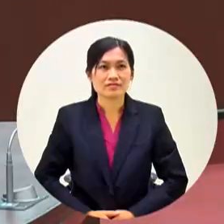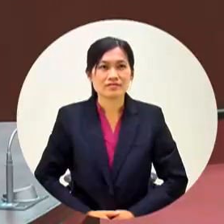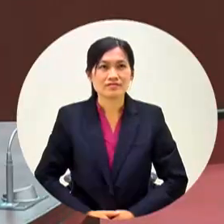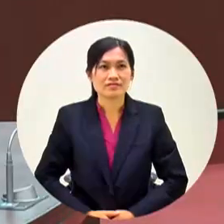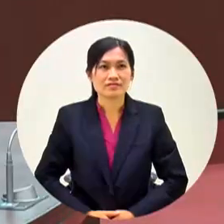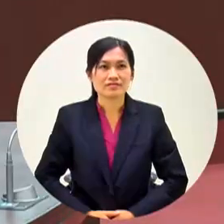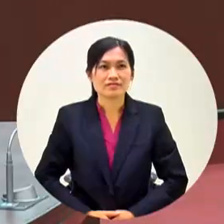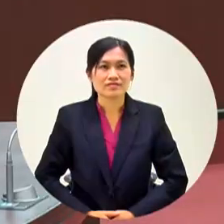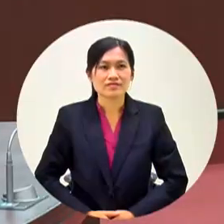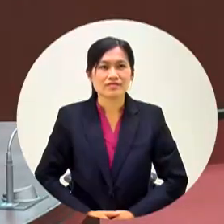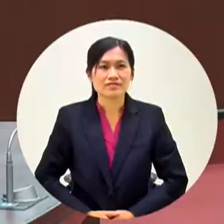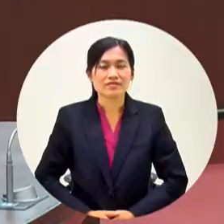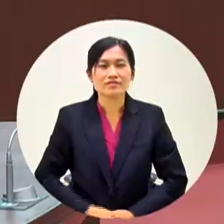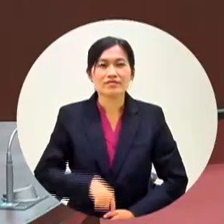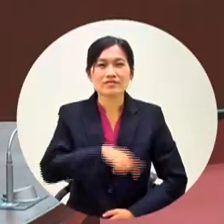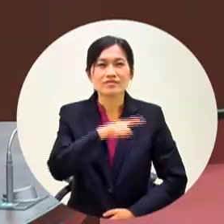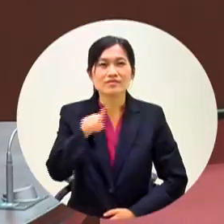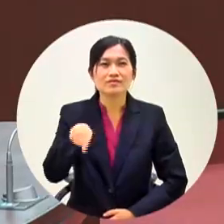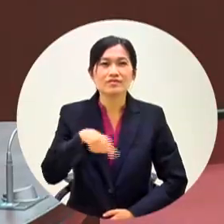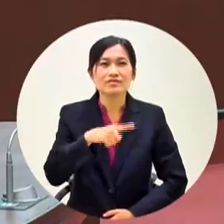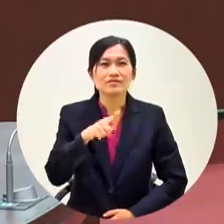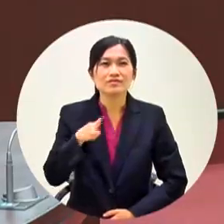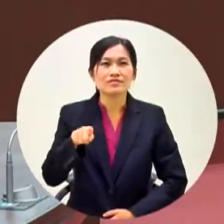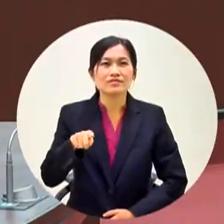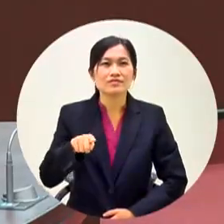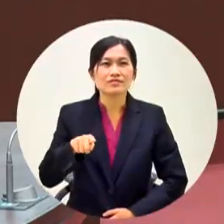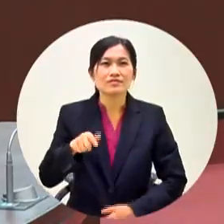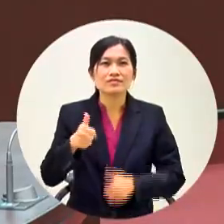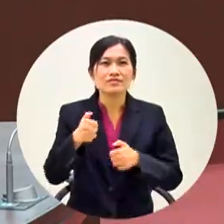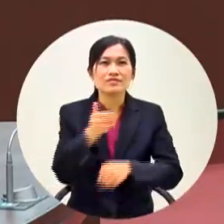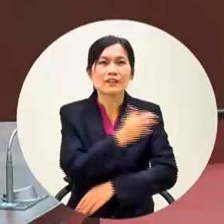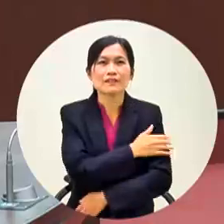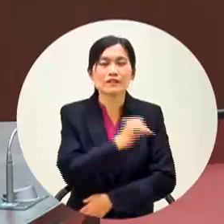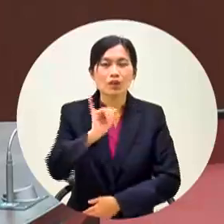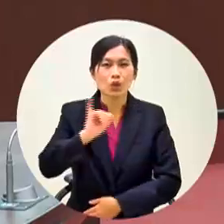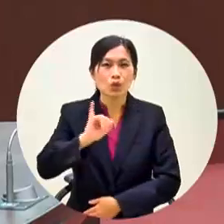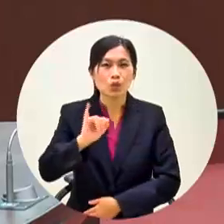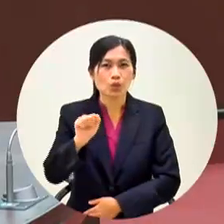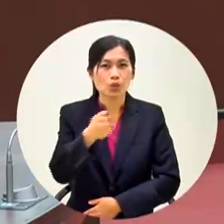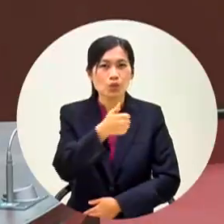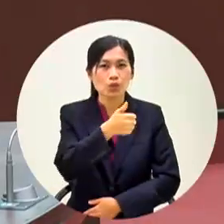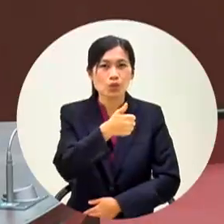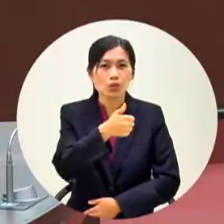名，今天的11点。 好，那我们谢谢陈议员的咨询哈。